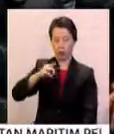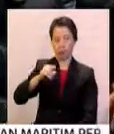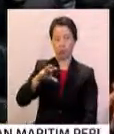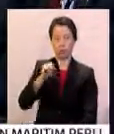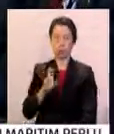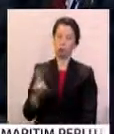Utara Bandar itu